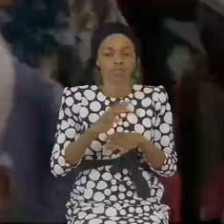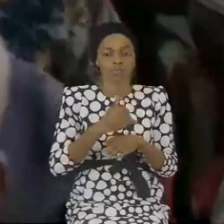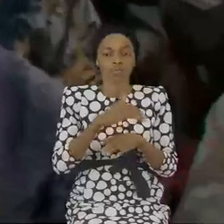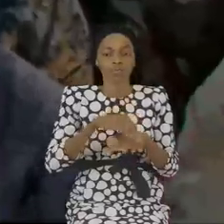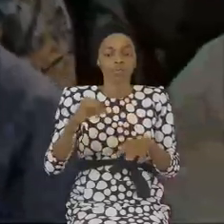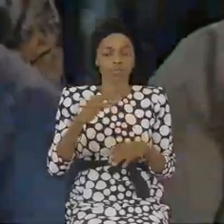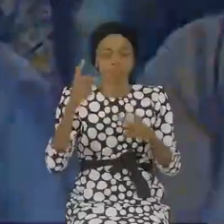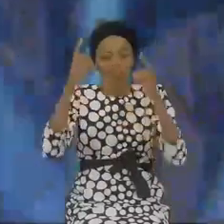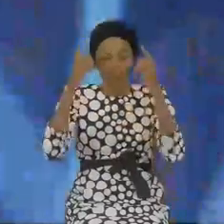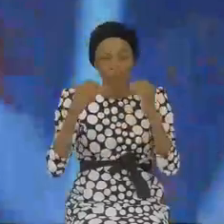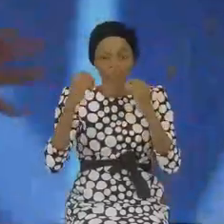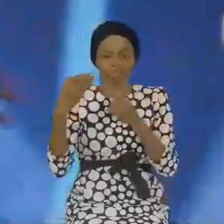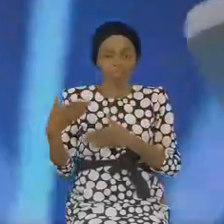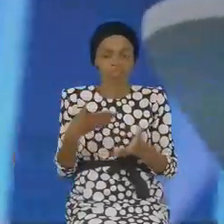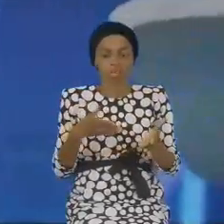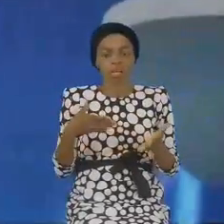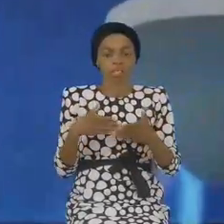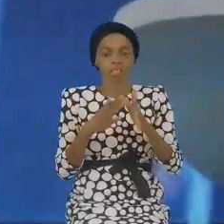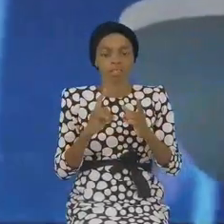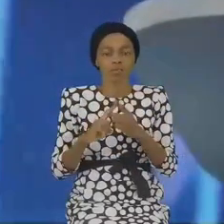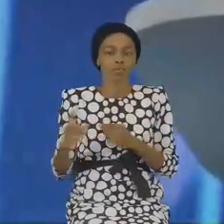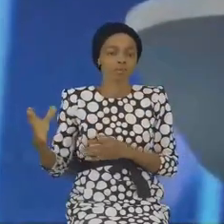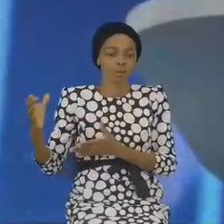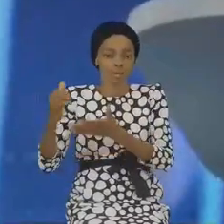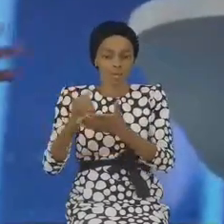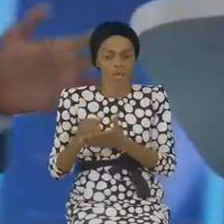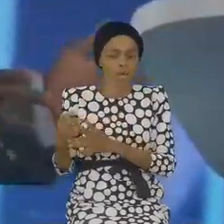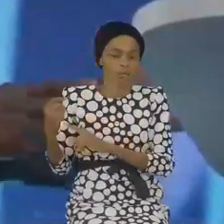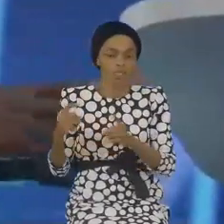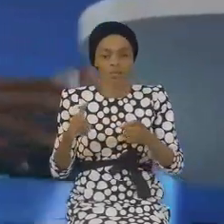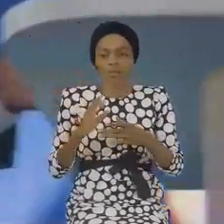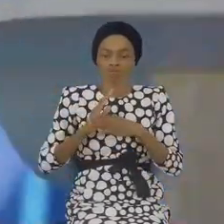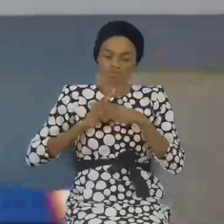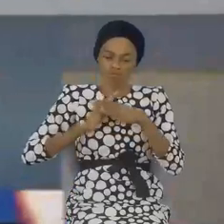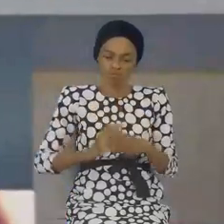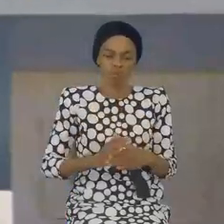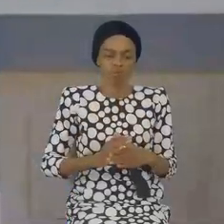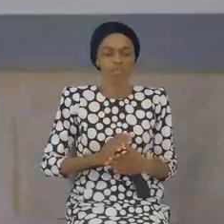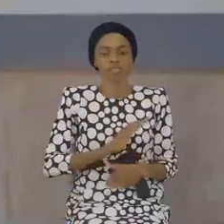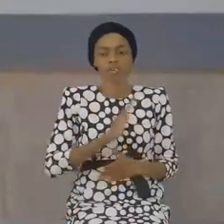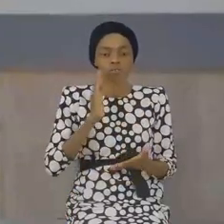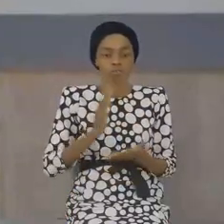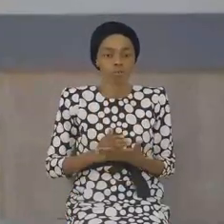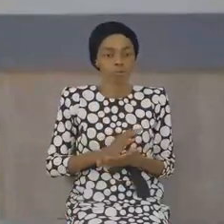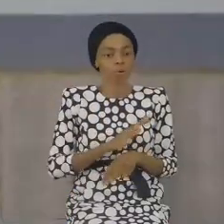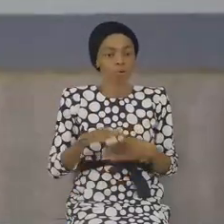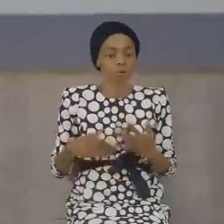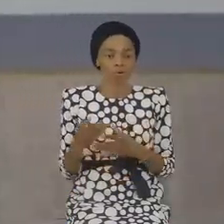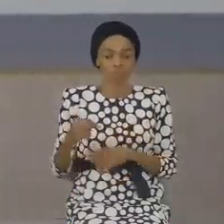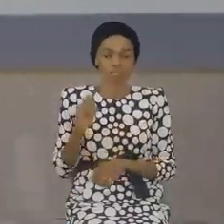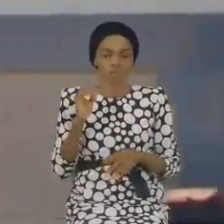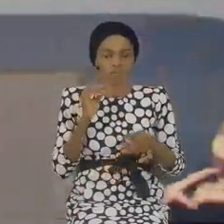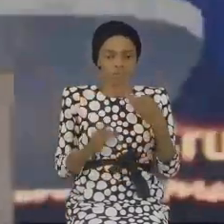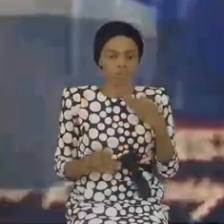Moïse, le dirigeant, de les aider à empêcher tous ces jugements dans le désert. Voyons le